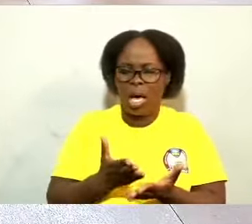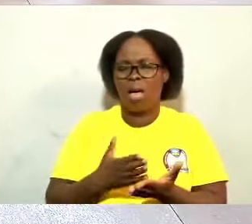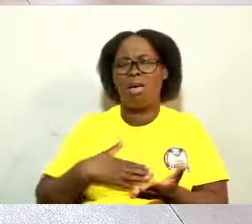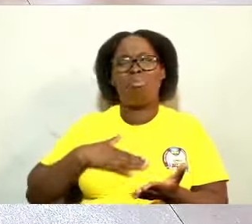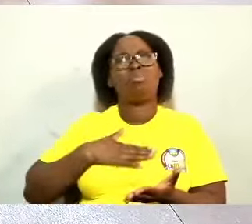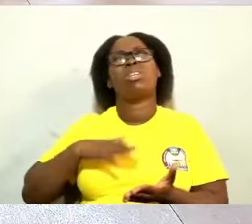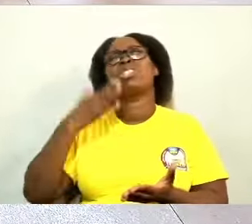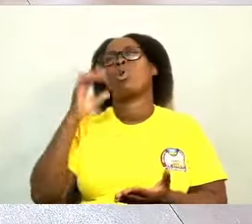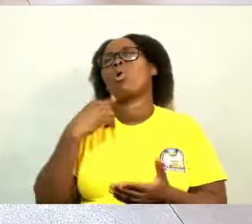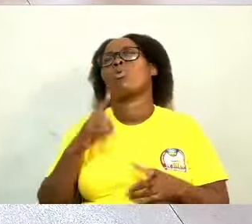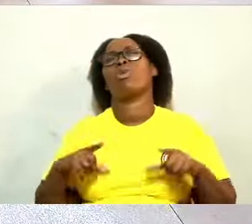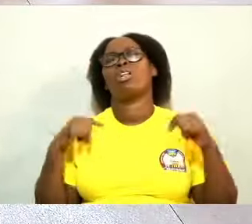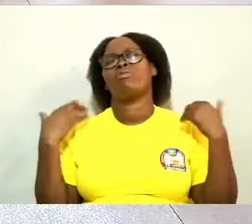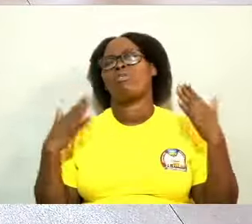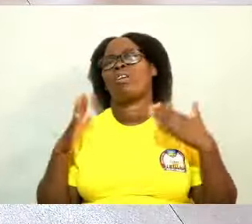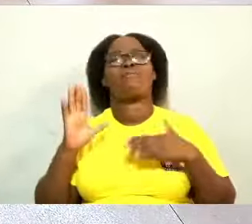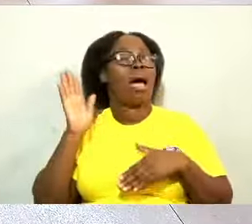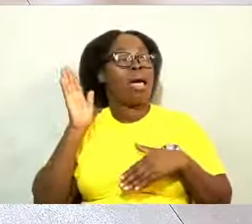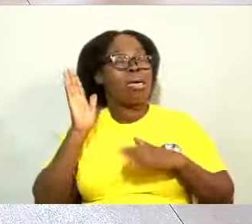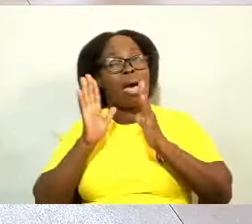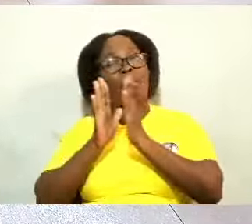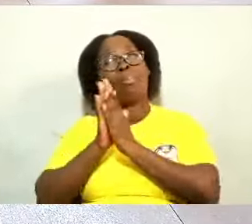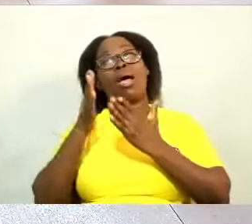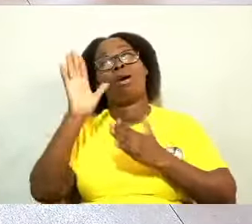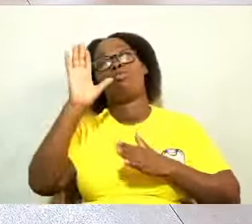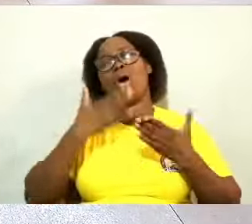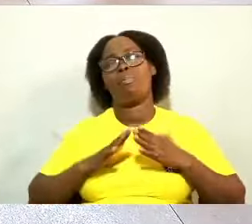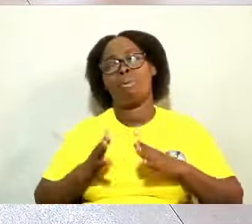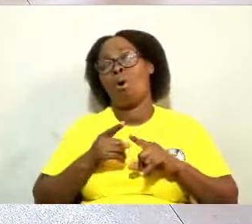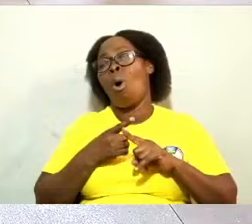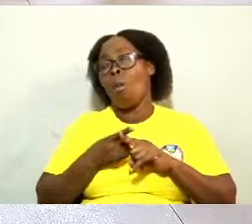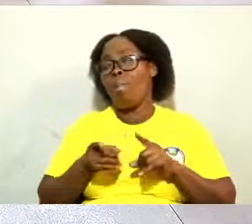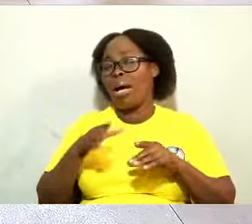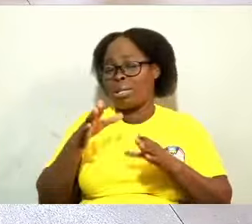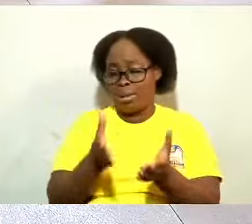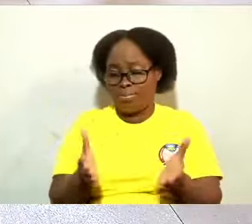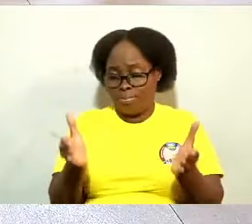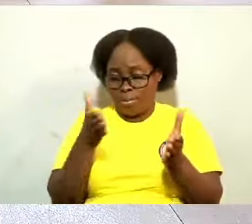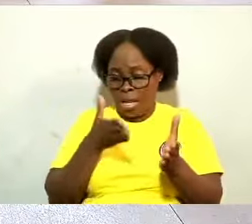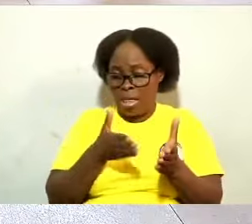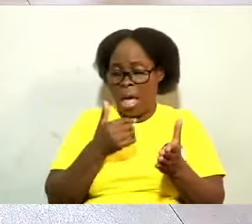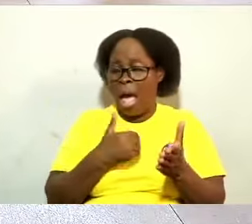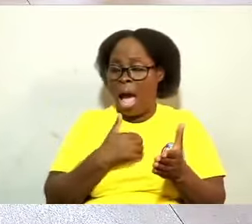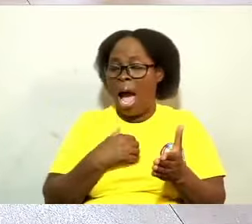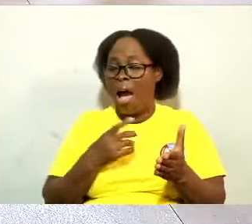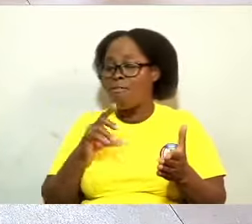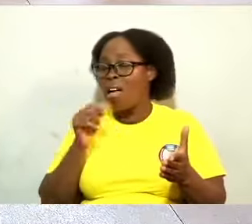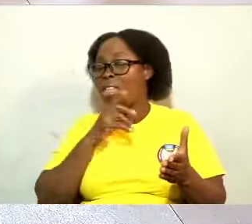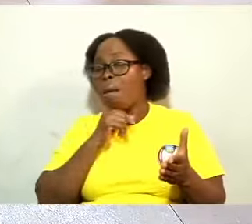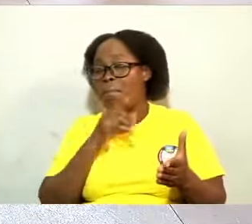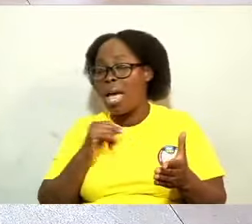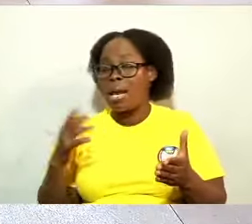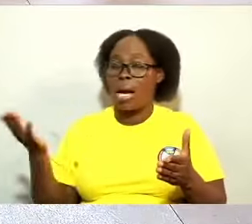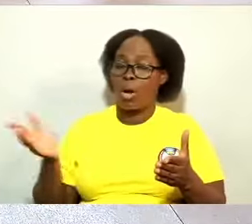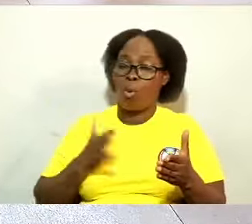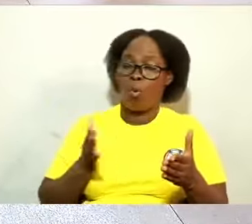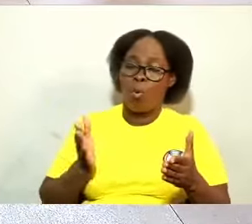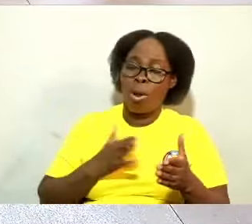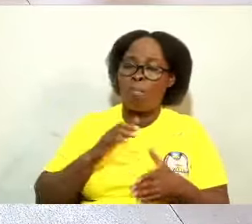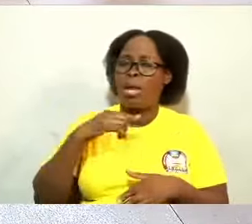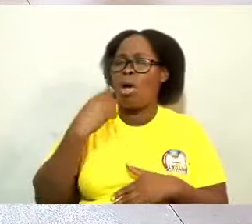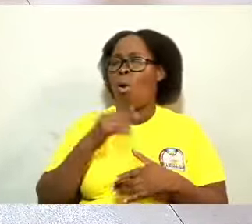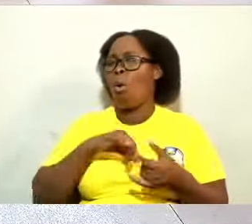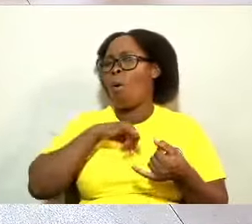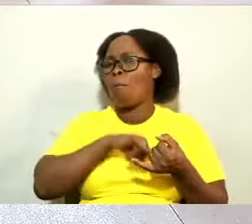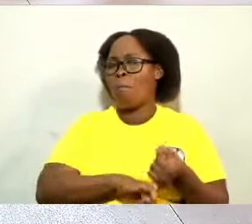milele, sikia maombi ya watu wako. Lakini katika boksi hili kuna wanaume na wanawake ambao